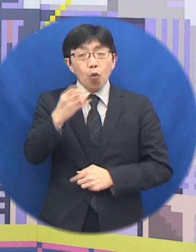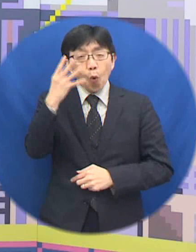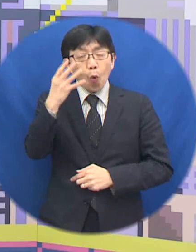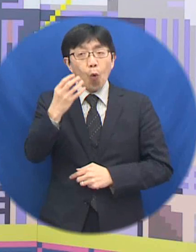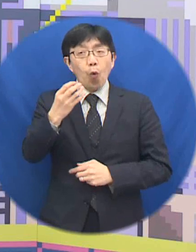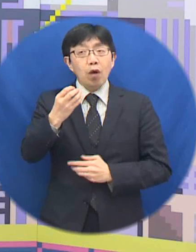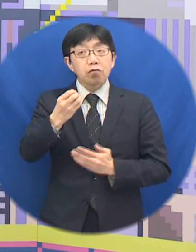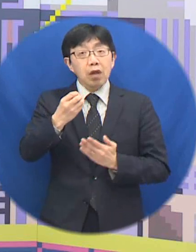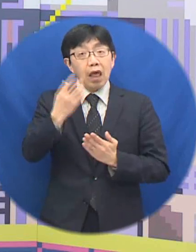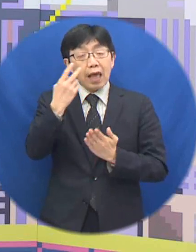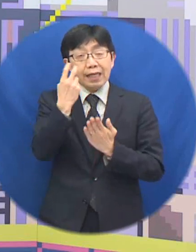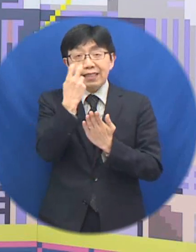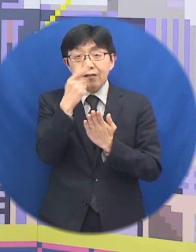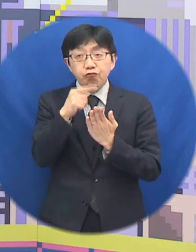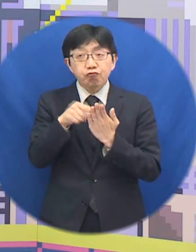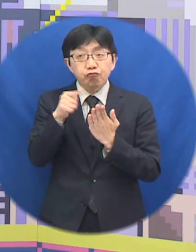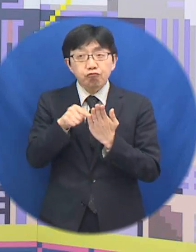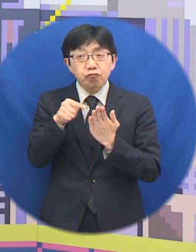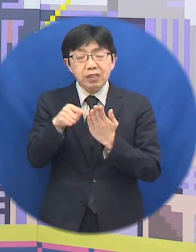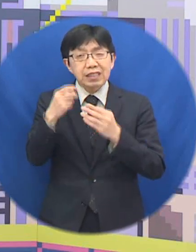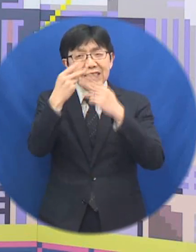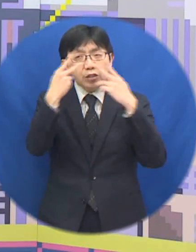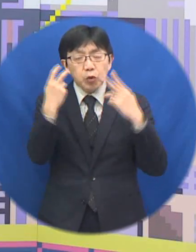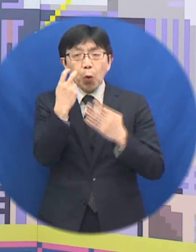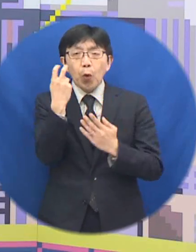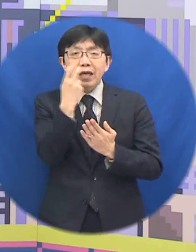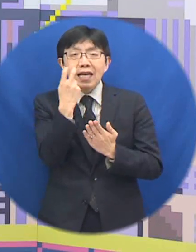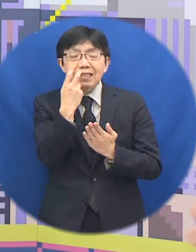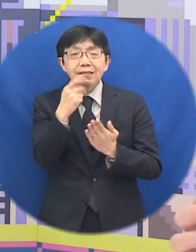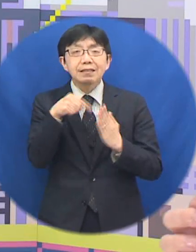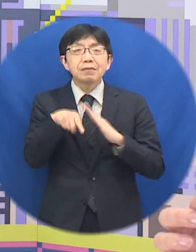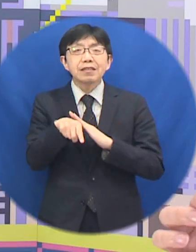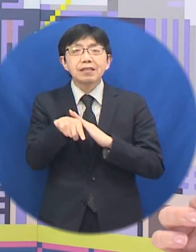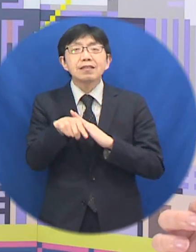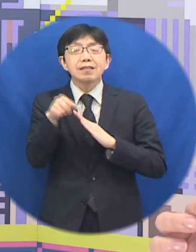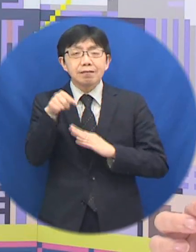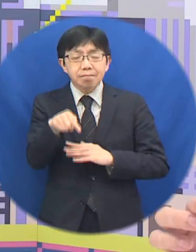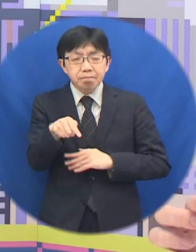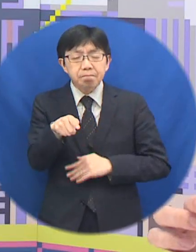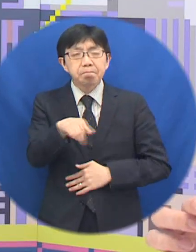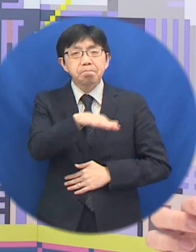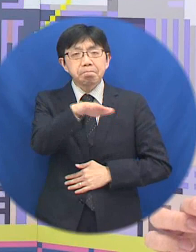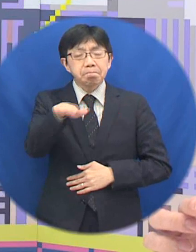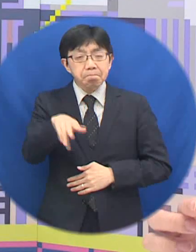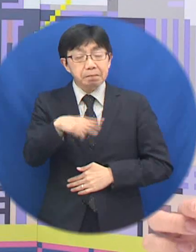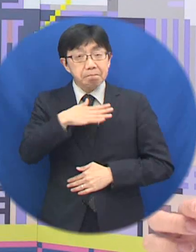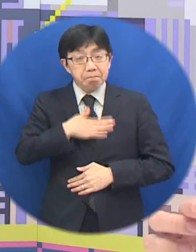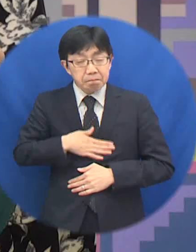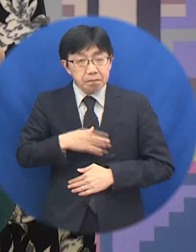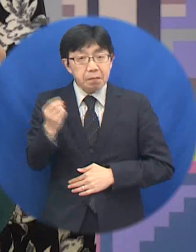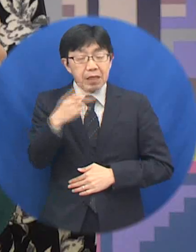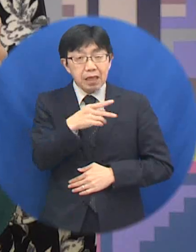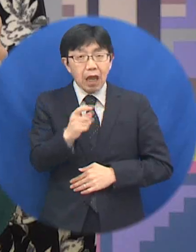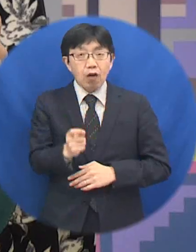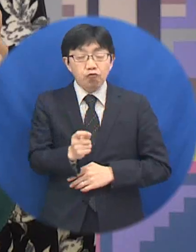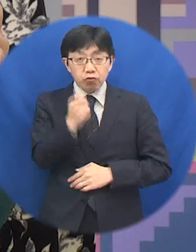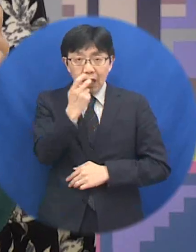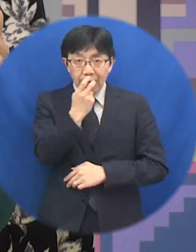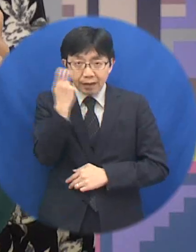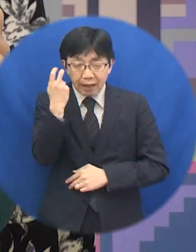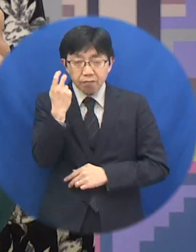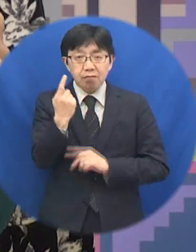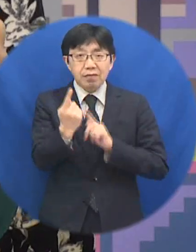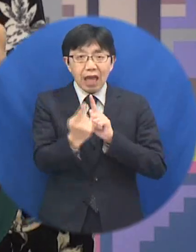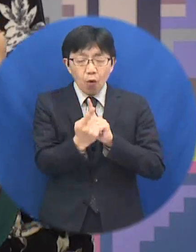チェック、認知症検診が始まります。 はい、 認知症についての周知ですとか早期発見、早期対応を目的とした